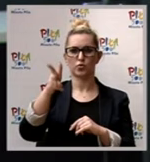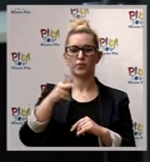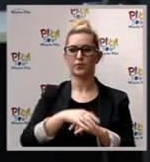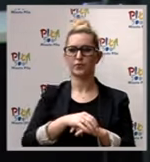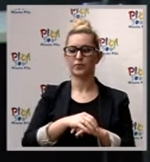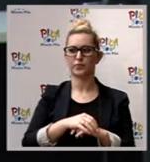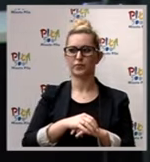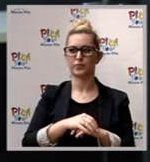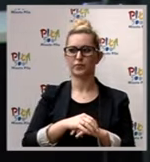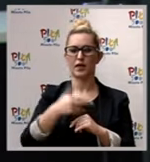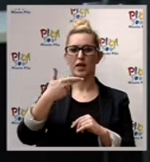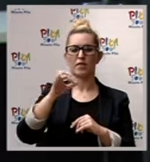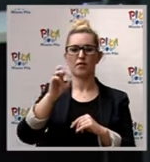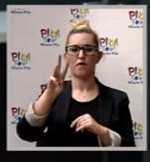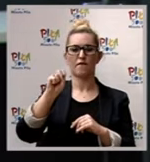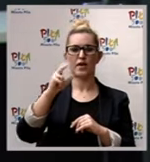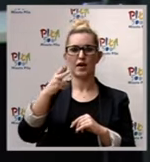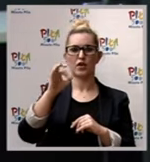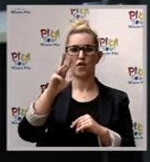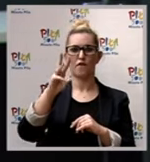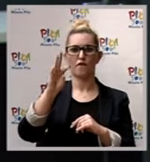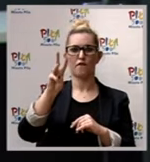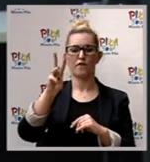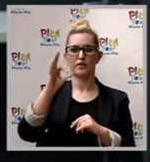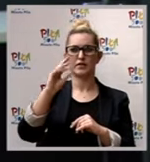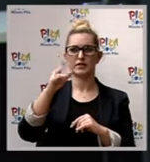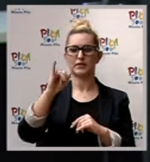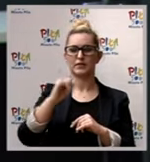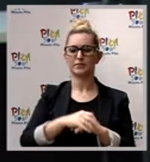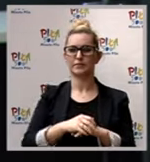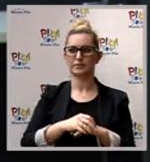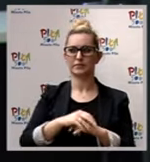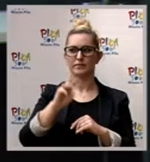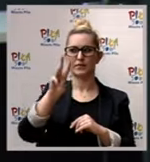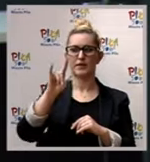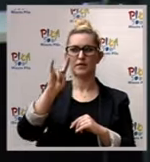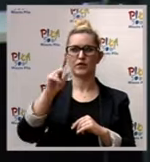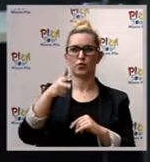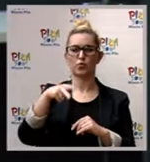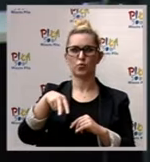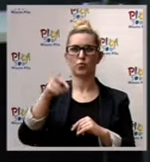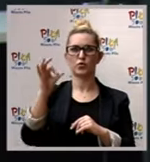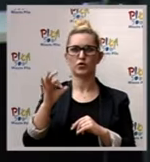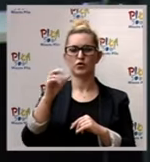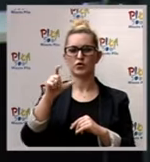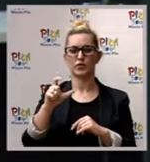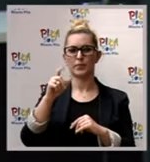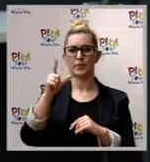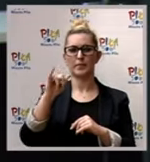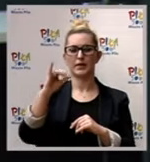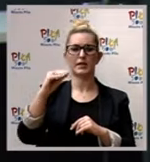Józef Ireneusz Nowakowski, Aleksandra Nowotna Wypuść, Brunon Józef